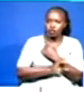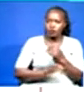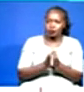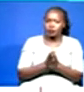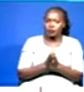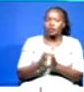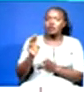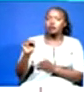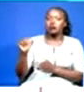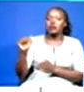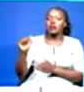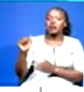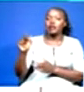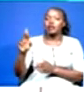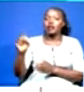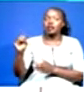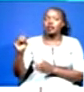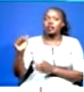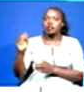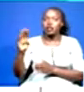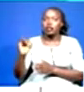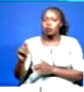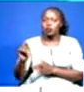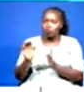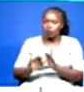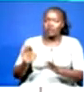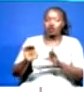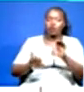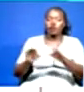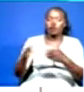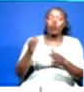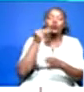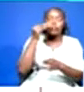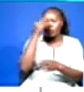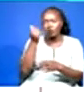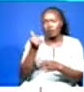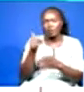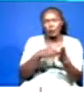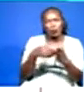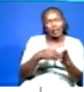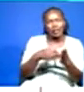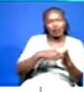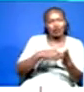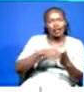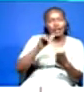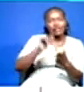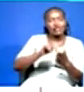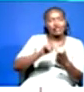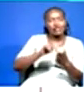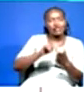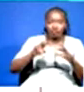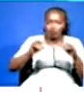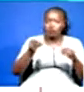ya wakazi wamelazimika kuwaacha mifugo wao nyumbani kwa kuwa wengine wao ni wadhaifu mno kiasi kwamba hawawezi kutafuta lishe.